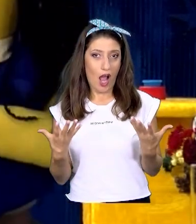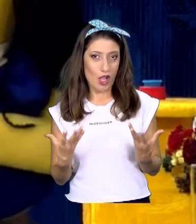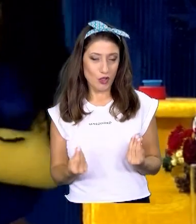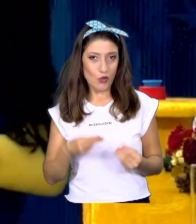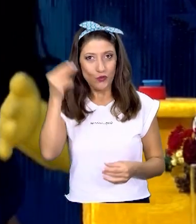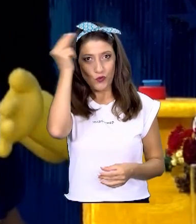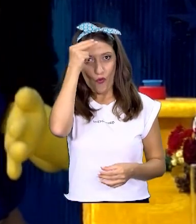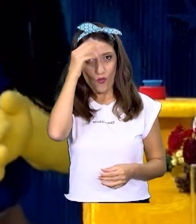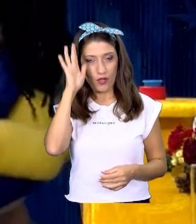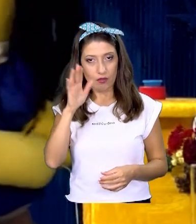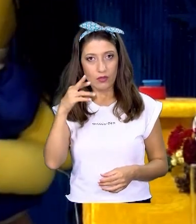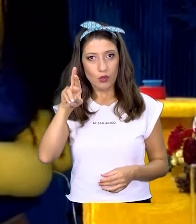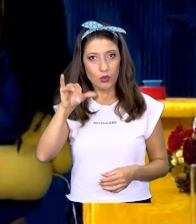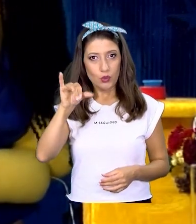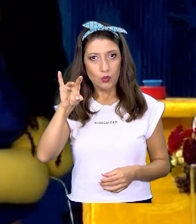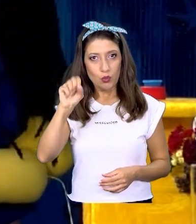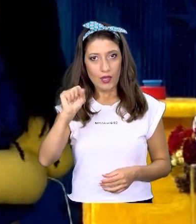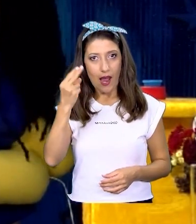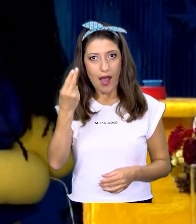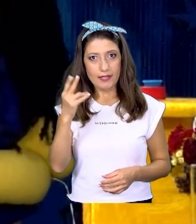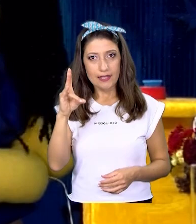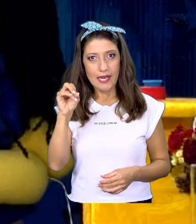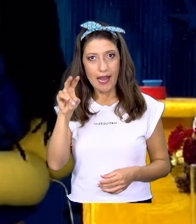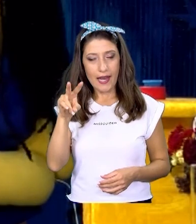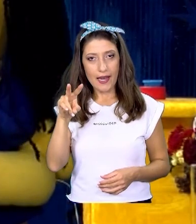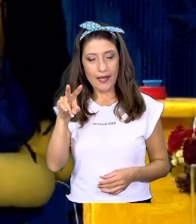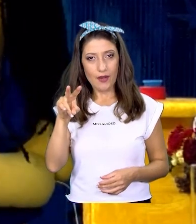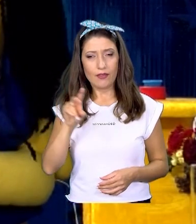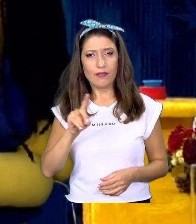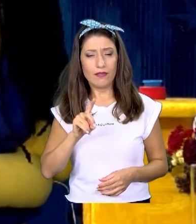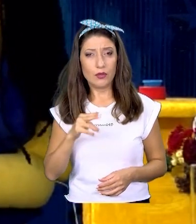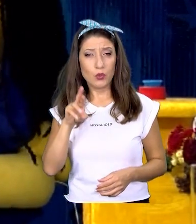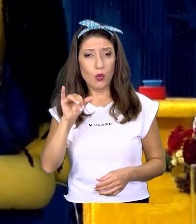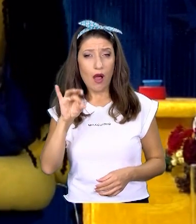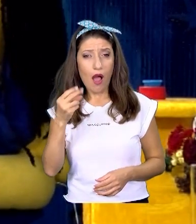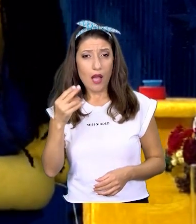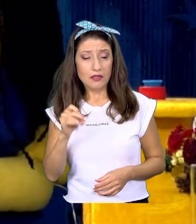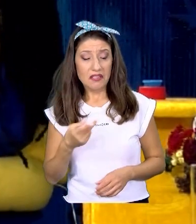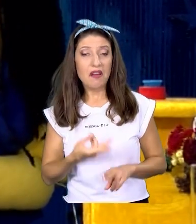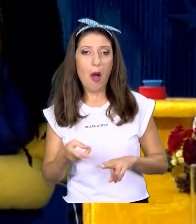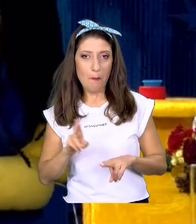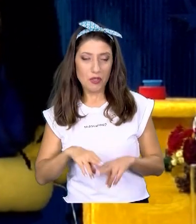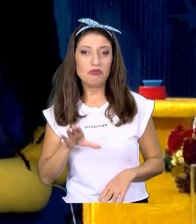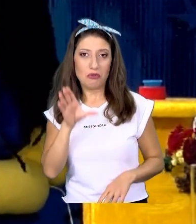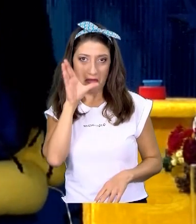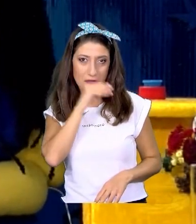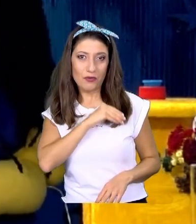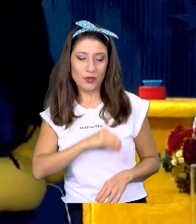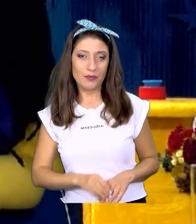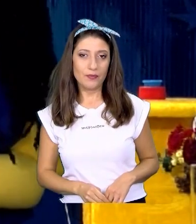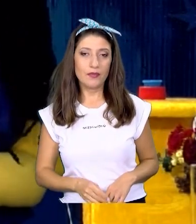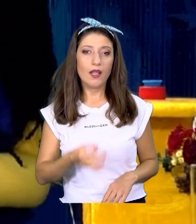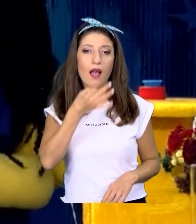այսօր յուրացնելու։ Յուրացնելու ենք, տեսնում ես, պաստորեն ամեն ինչ էլ հնարավոր է,